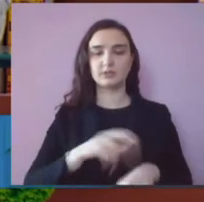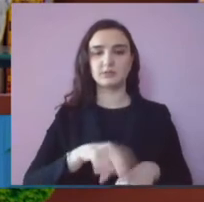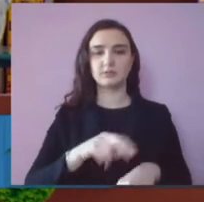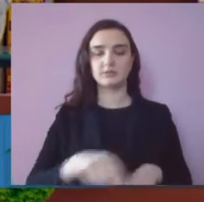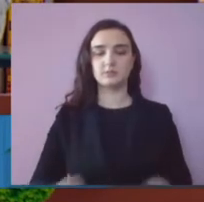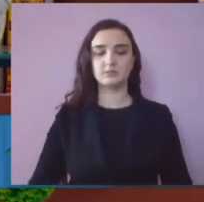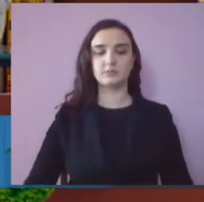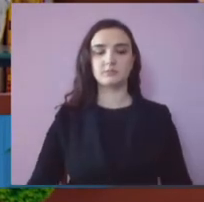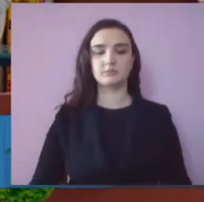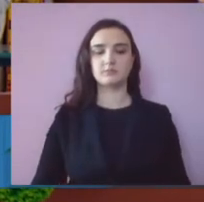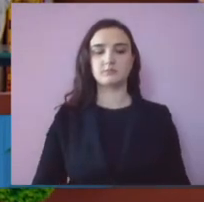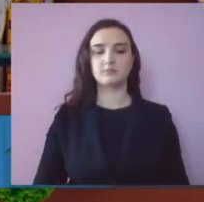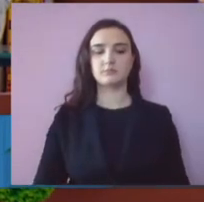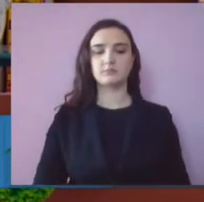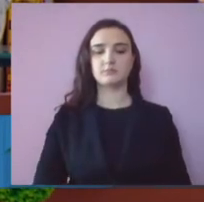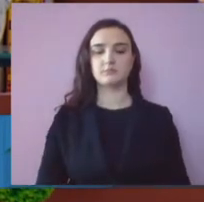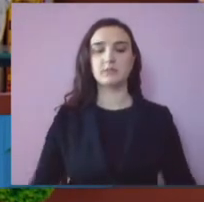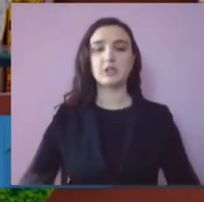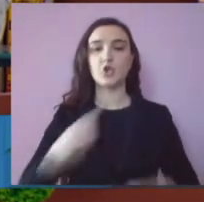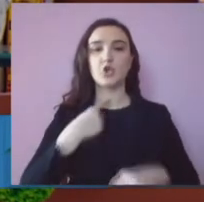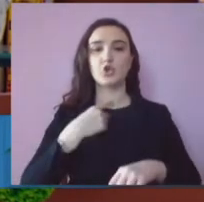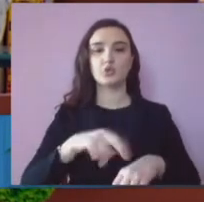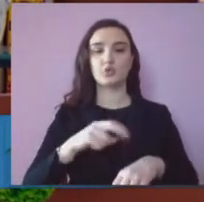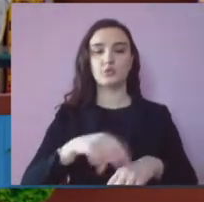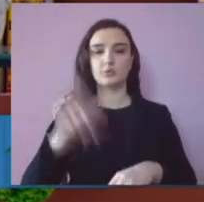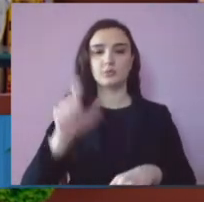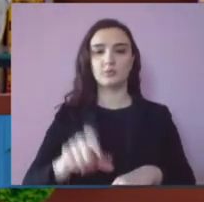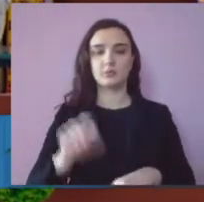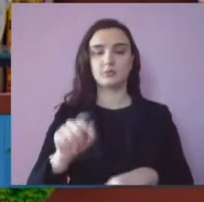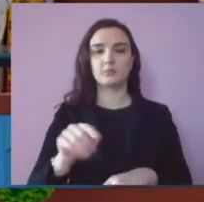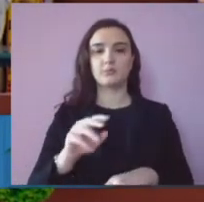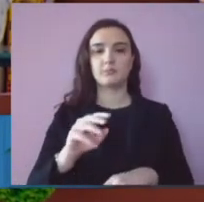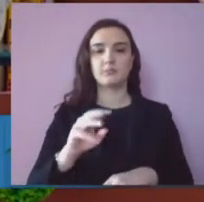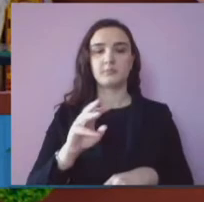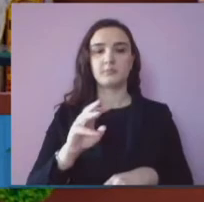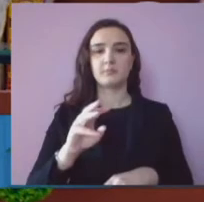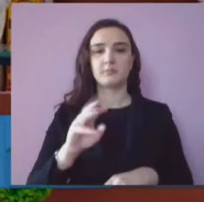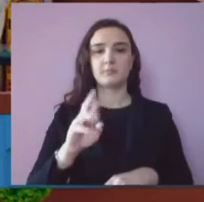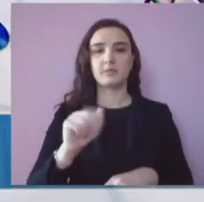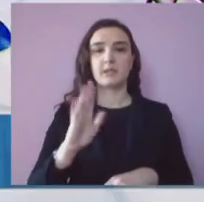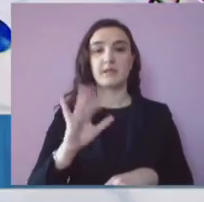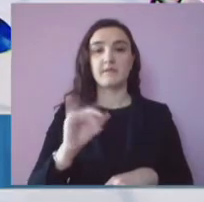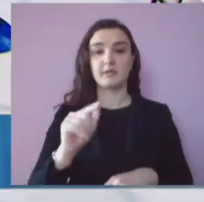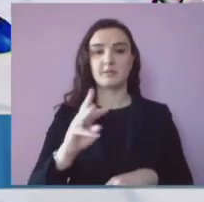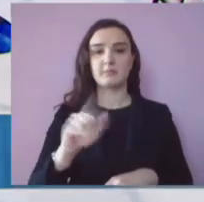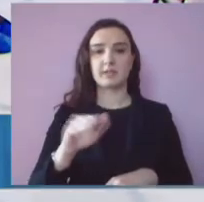დოქტორი, ენდოკრინოლოგი ბატონი დავით მეტრეველი. დილამშვიდობისა ბატონ დავით, მოგზანდით.